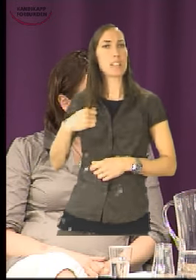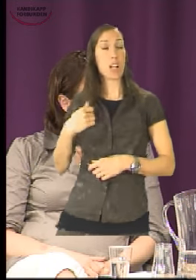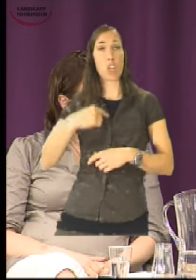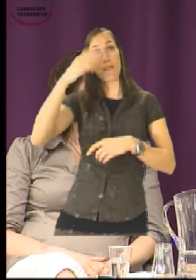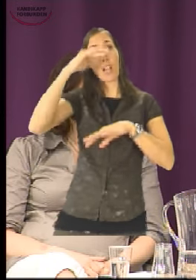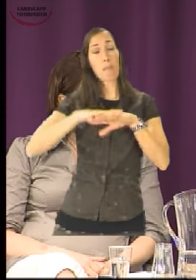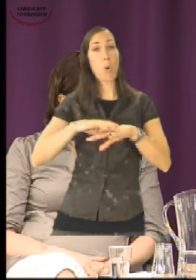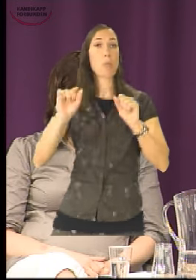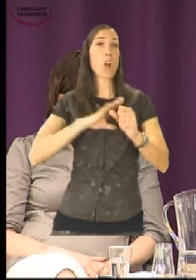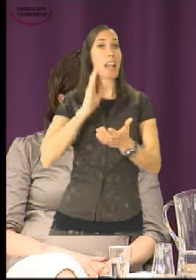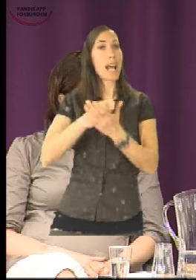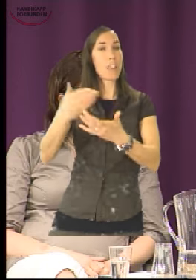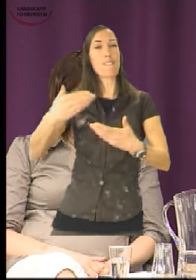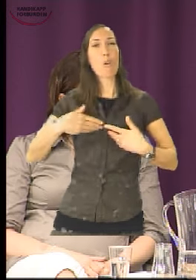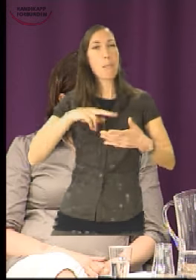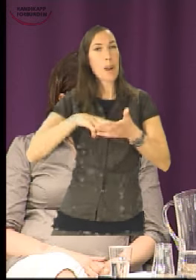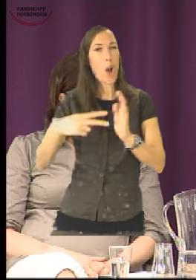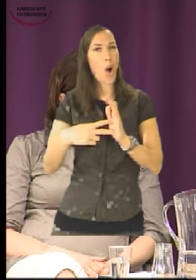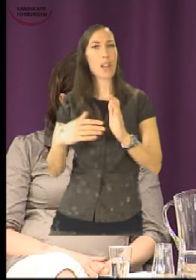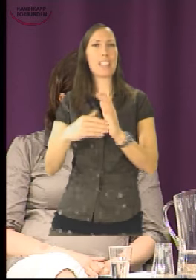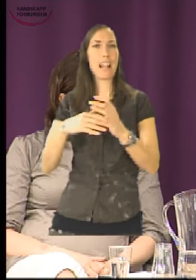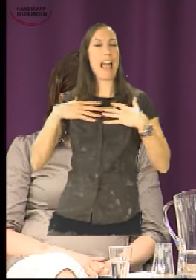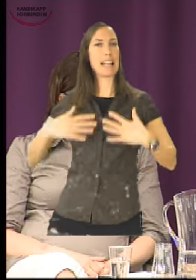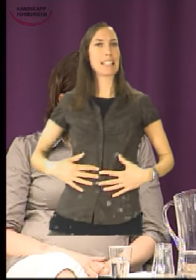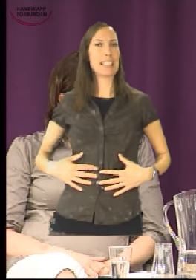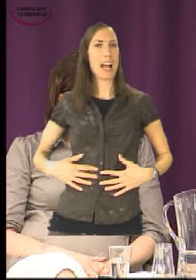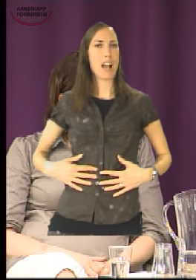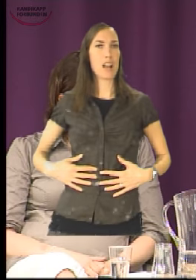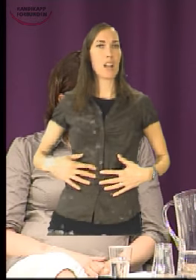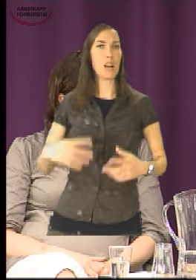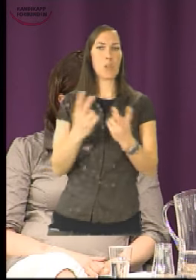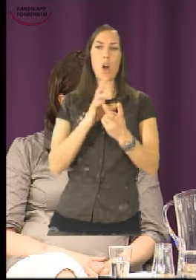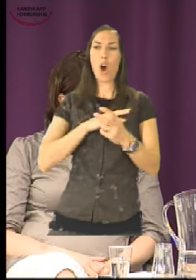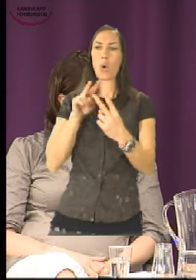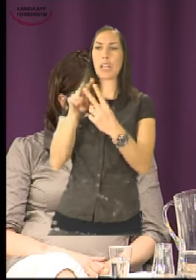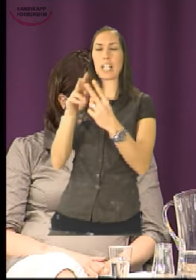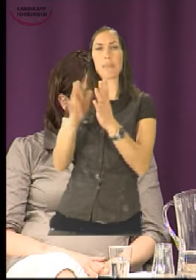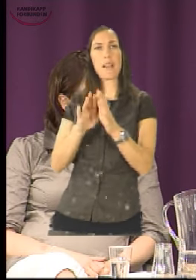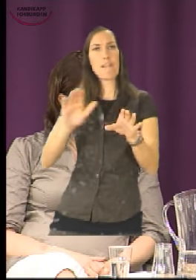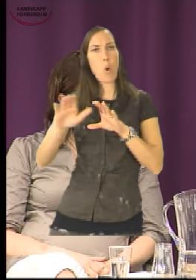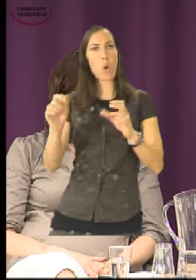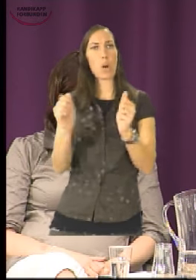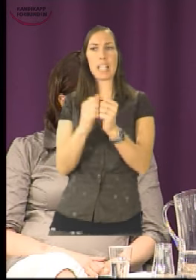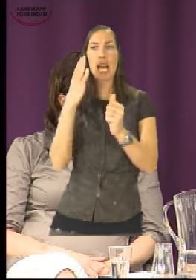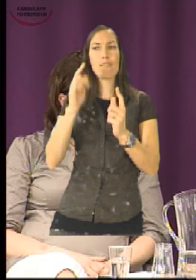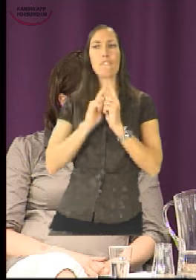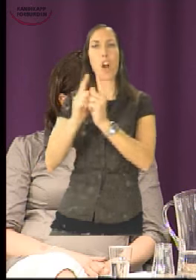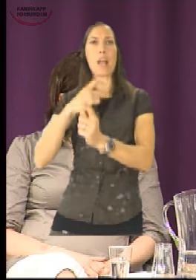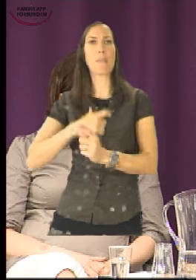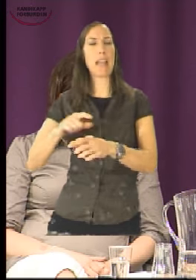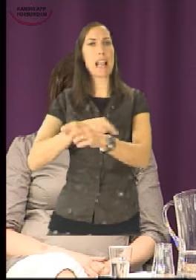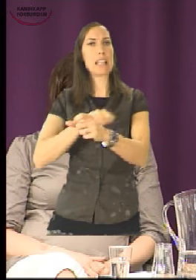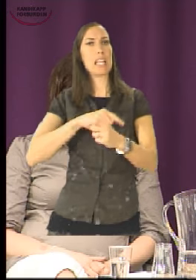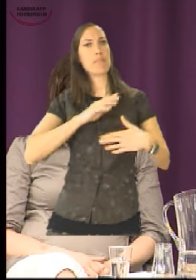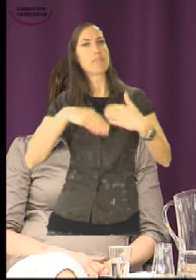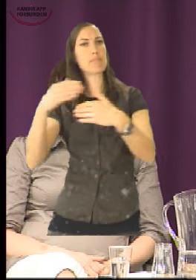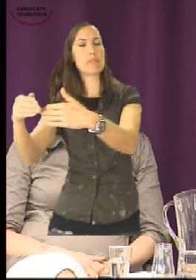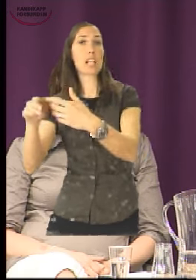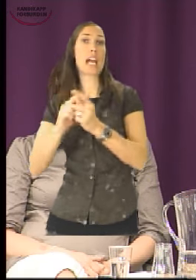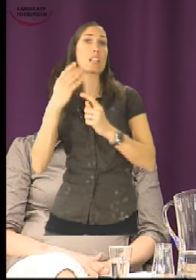rätt till en plan för hälsa. Direkt man på något sätt har någon kontakt med vården som också kan följa en. Och att den skulle i framtiden kunna vara